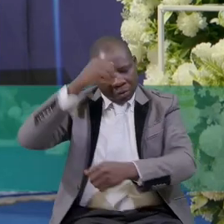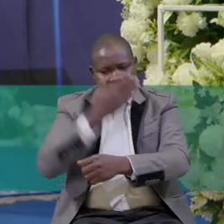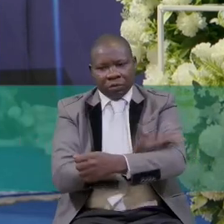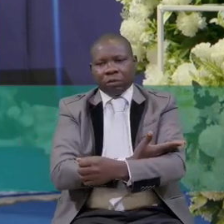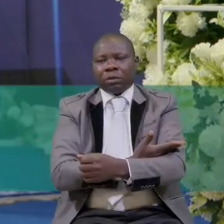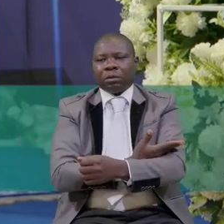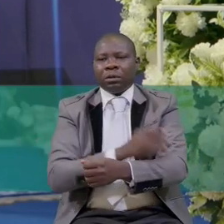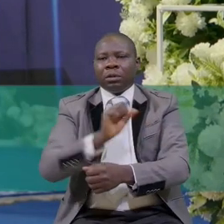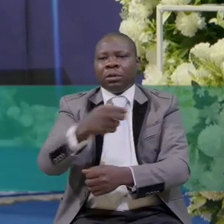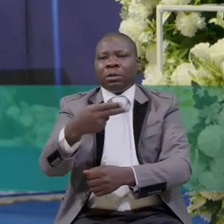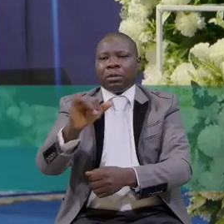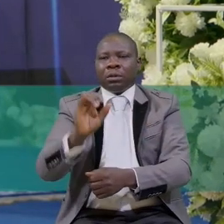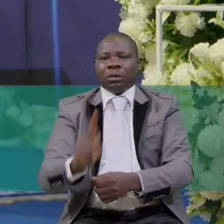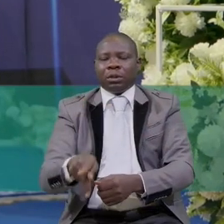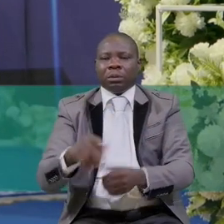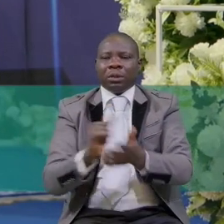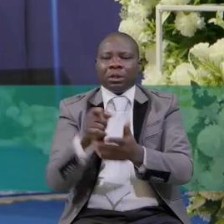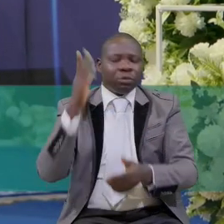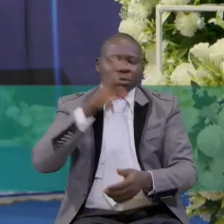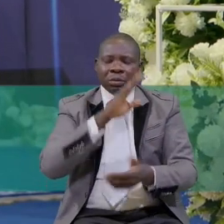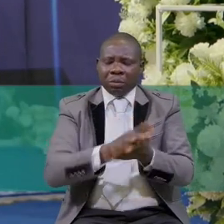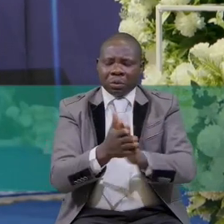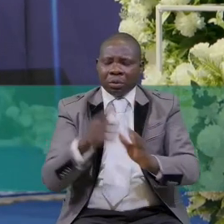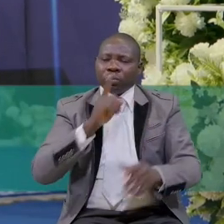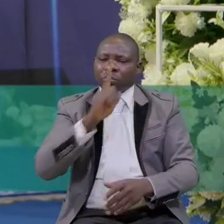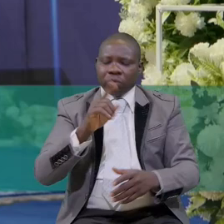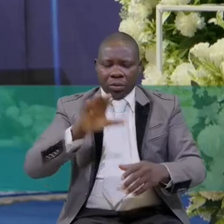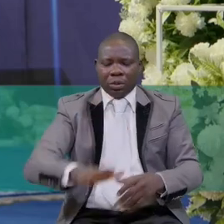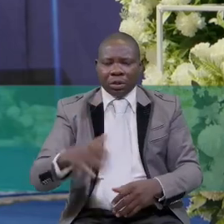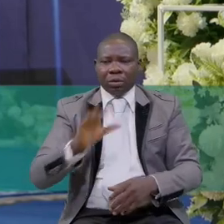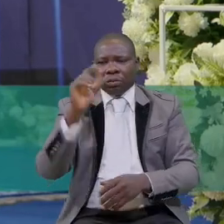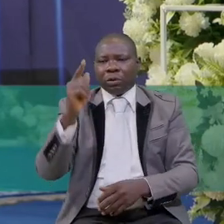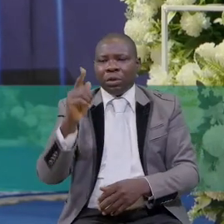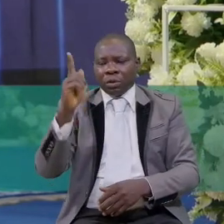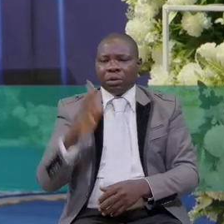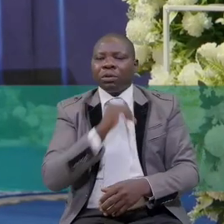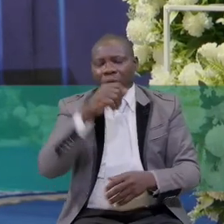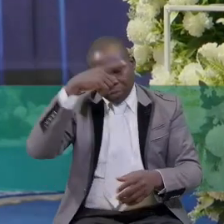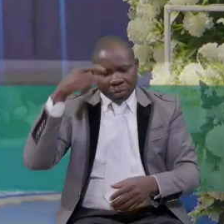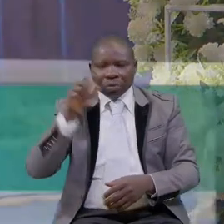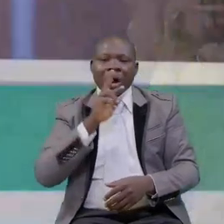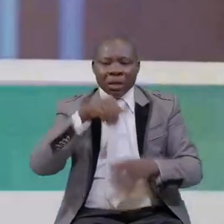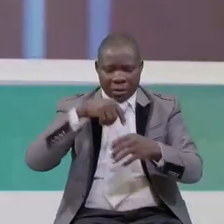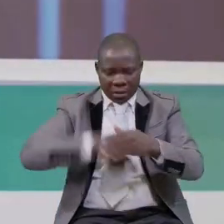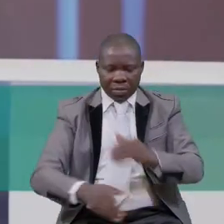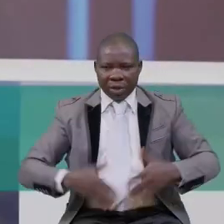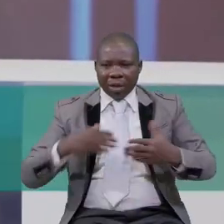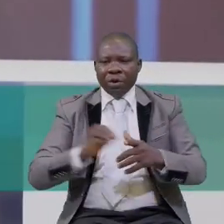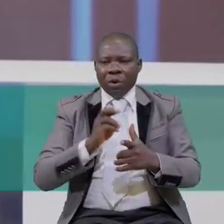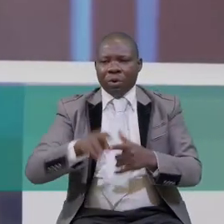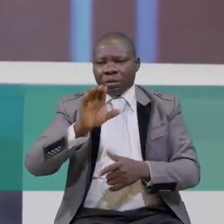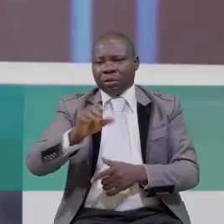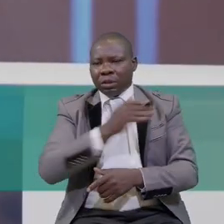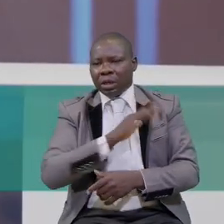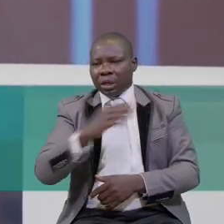filiation, pour devenir vrai enfant de Dieu, pas parce que vous êtes dans la vie profonde, pas parce que vous êtes dans Séraphine, ou